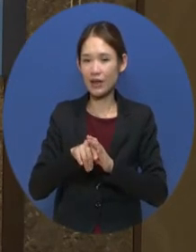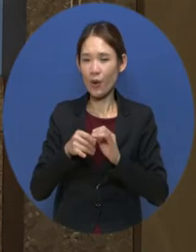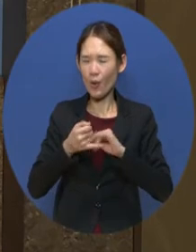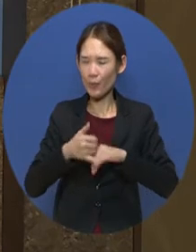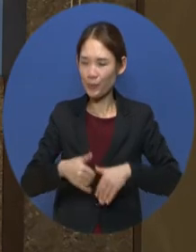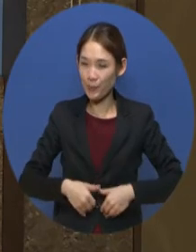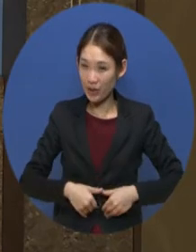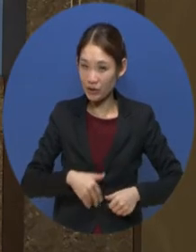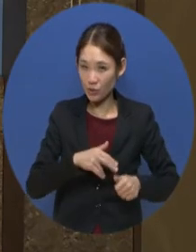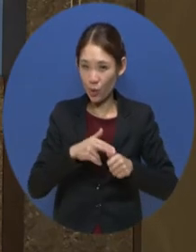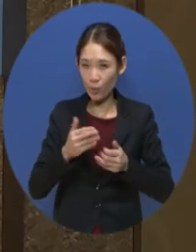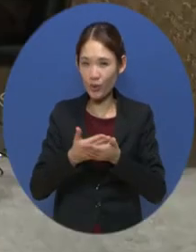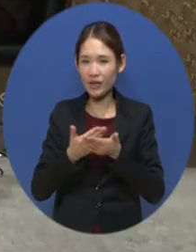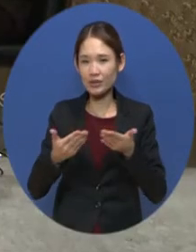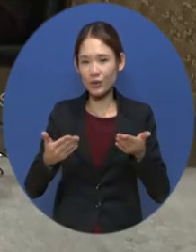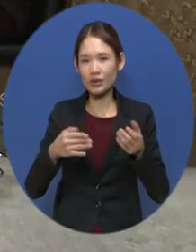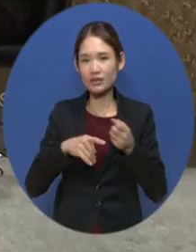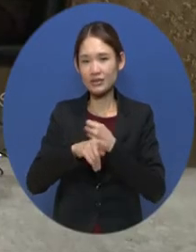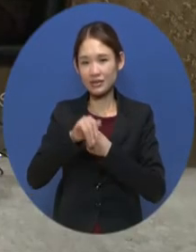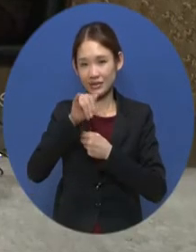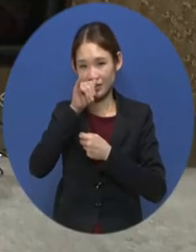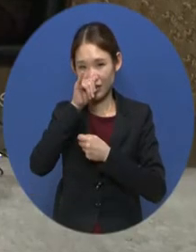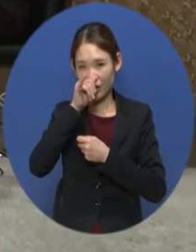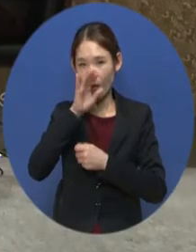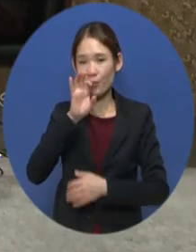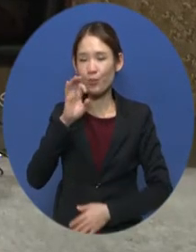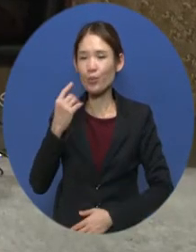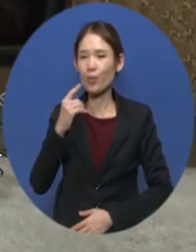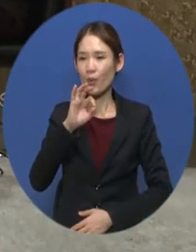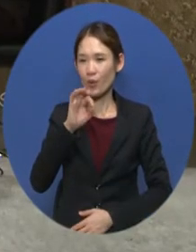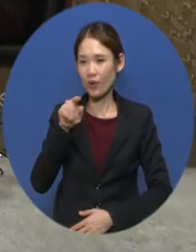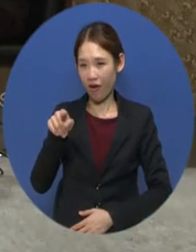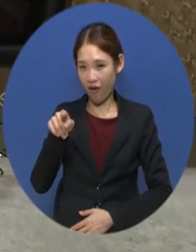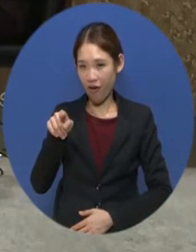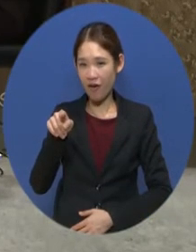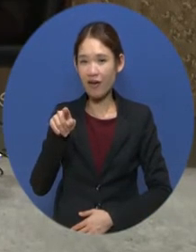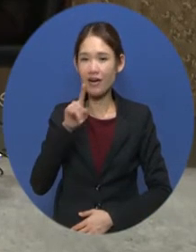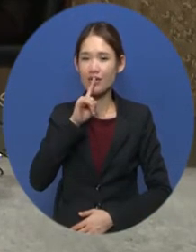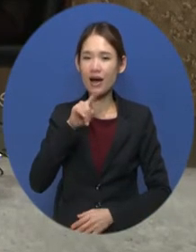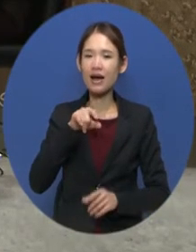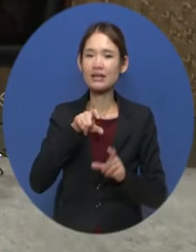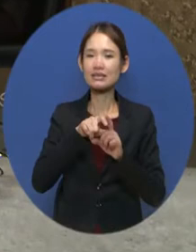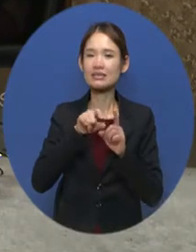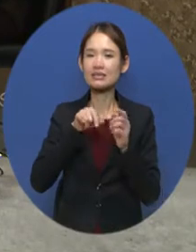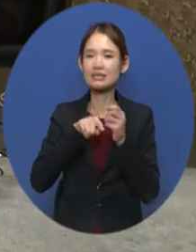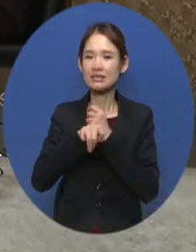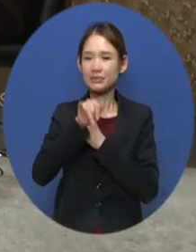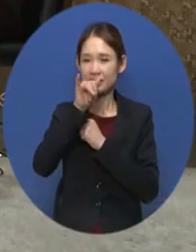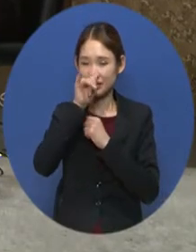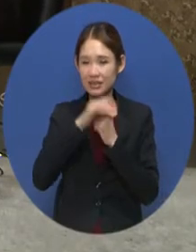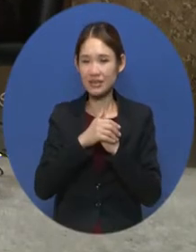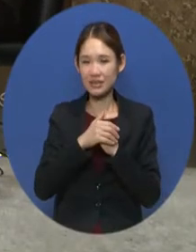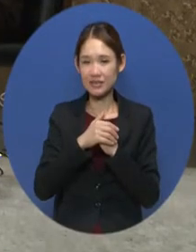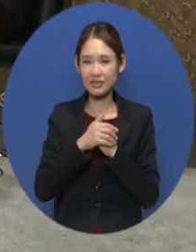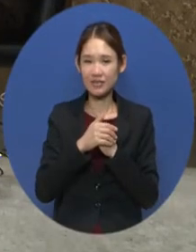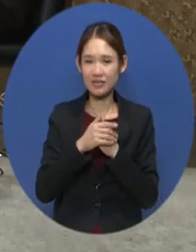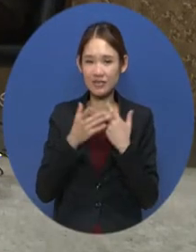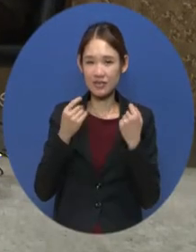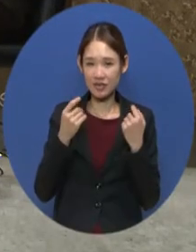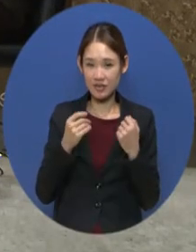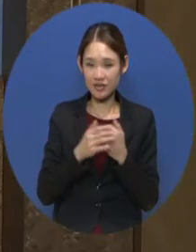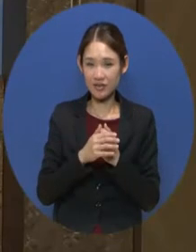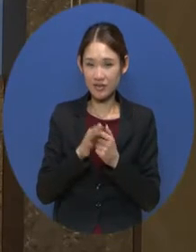정보들을 제공하겠다라는 의미로, More이라는 맞습니다. 의미였군요. 그래서 모아가 아니라 모어가 맞네요. 그래서